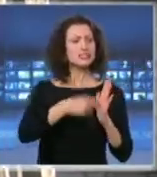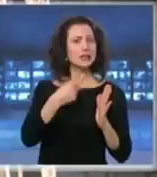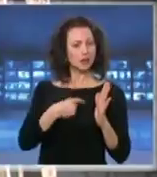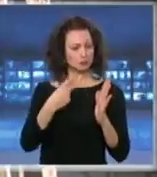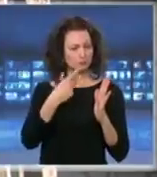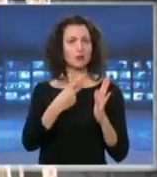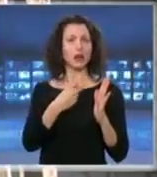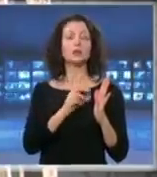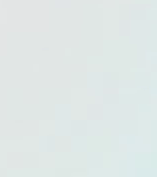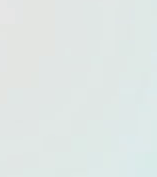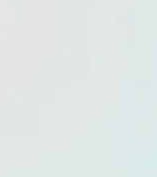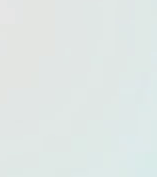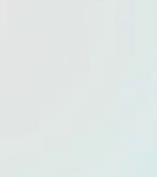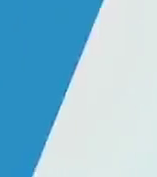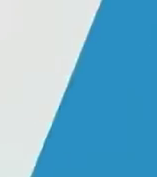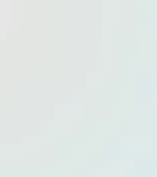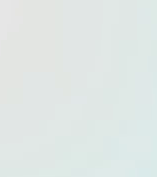поликлиниката.